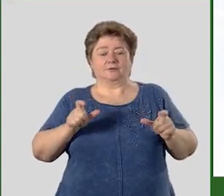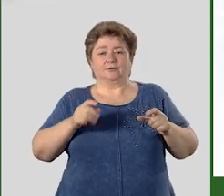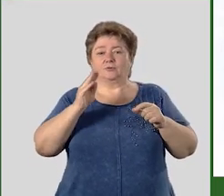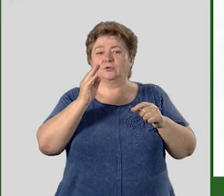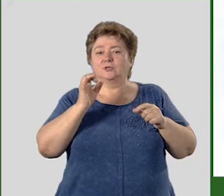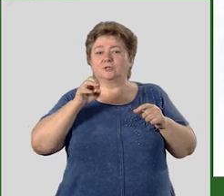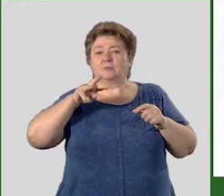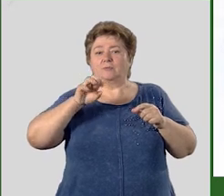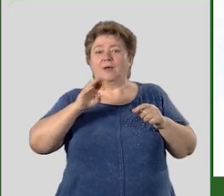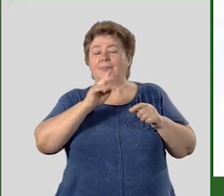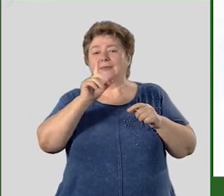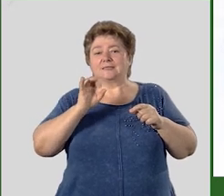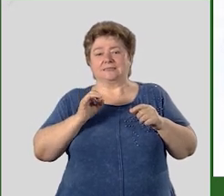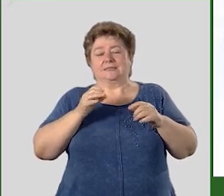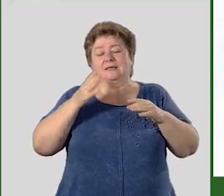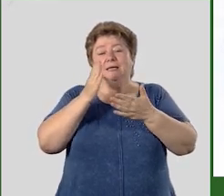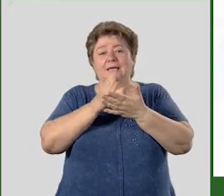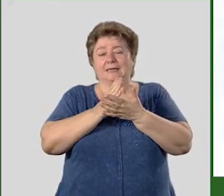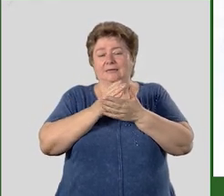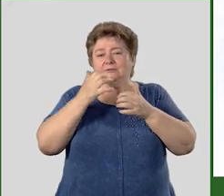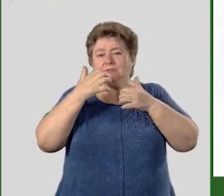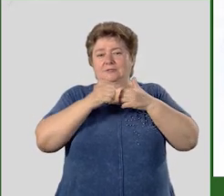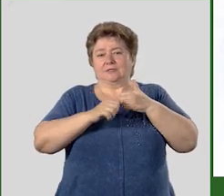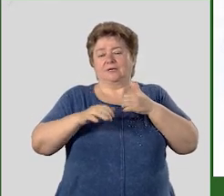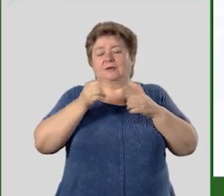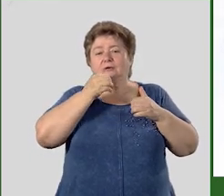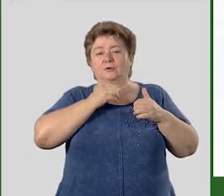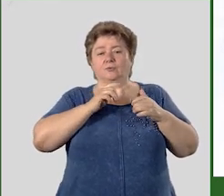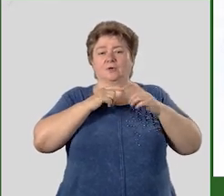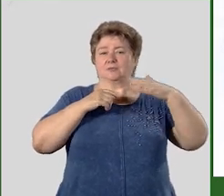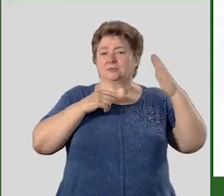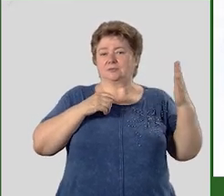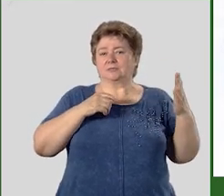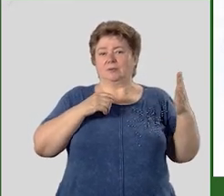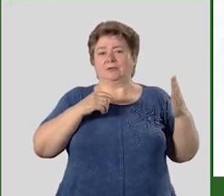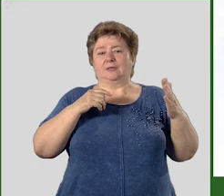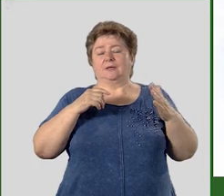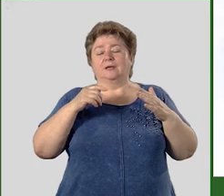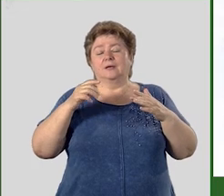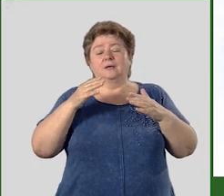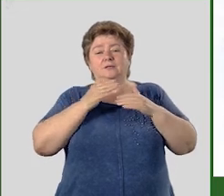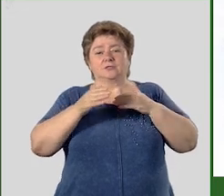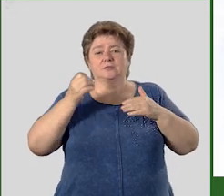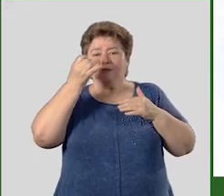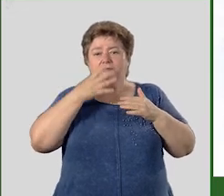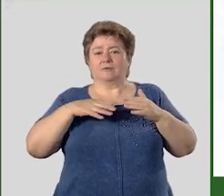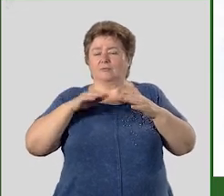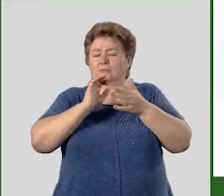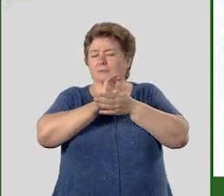шимпанзе. Шимпанзе водятся в центральной и юго-западной части Африки. В